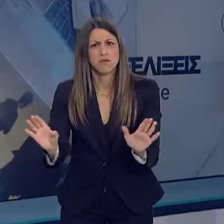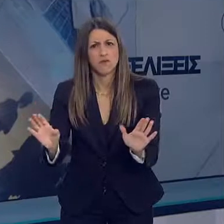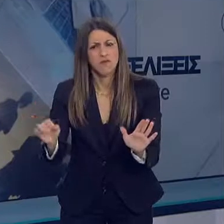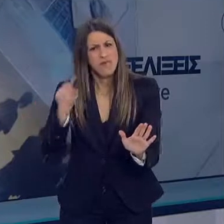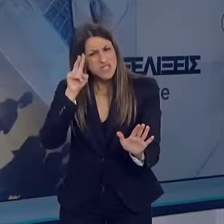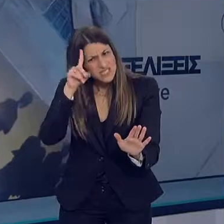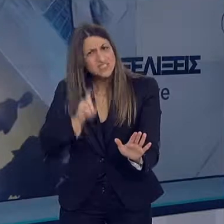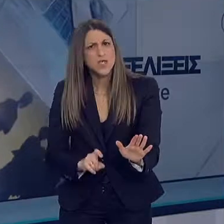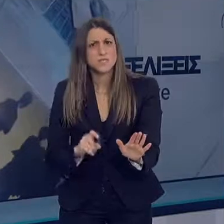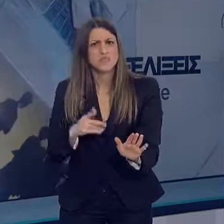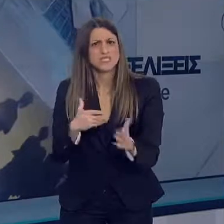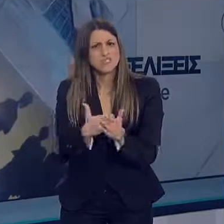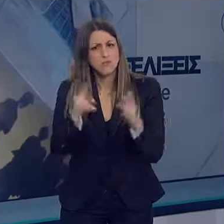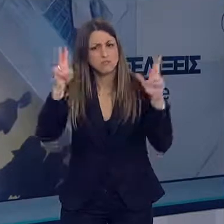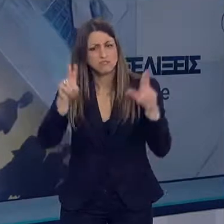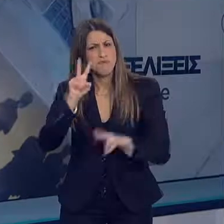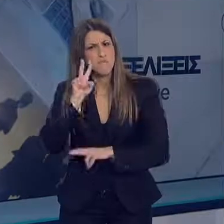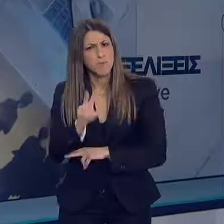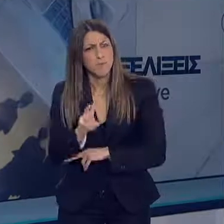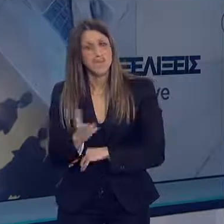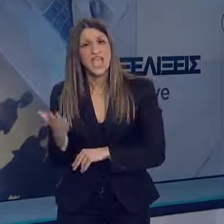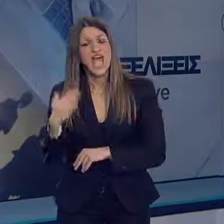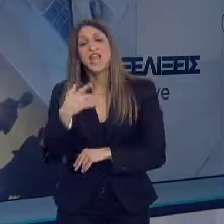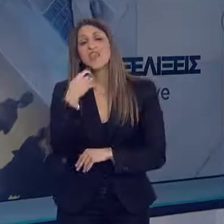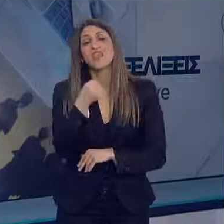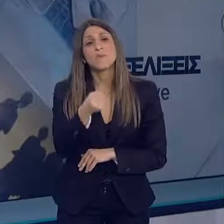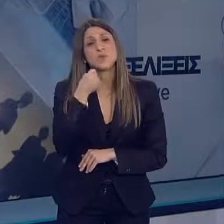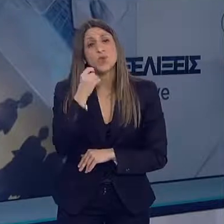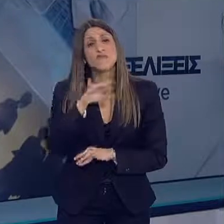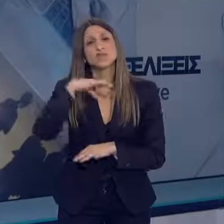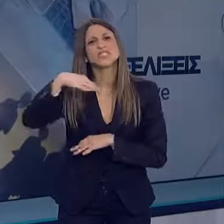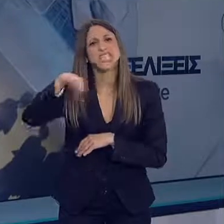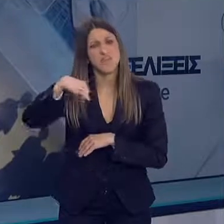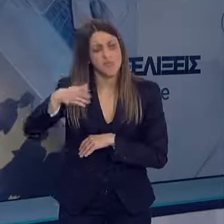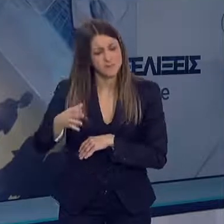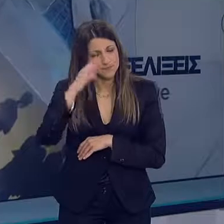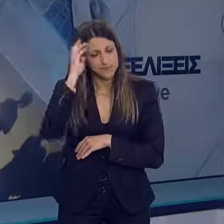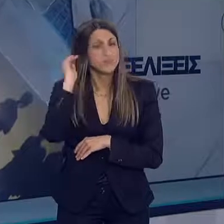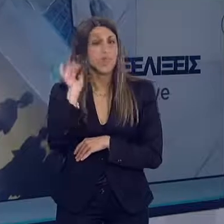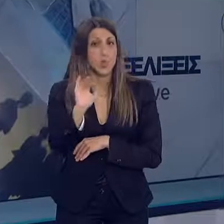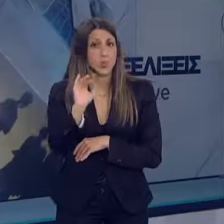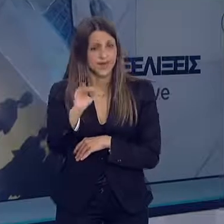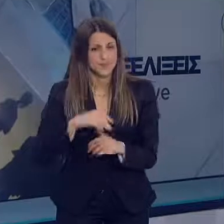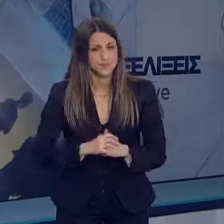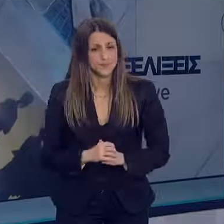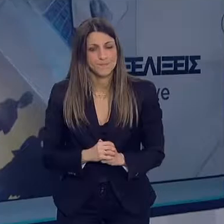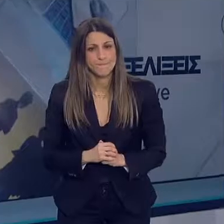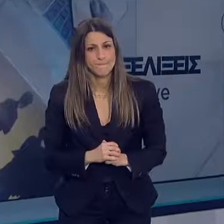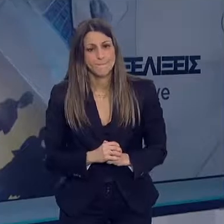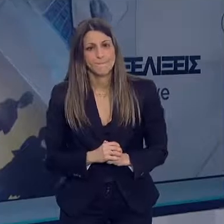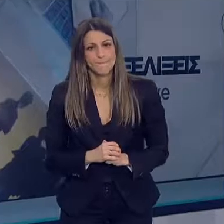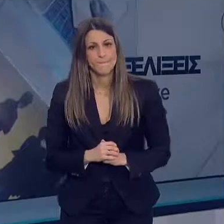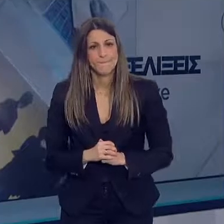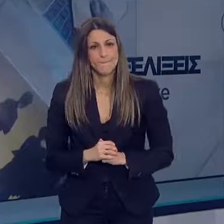βλέπαμε. Κυρία Κοστάρα από το InfoKids. Κύριε Τσιόδρα και κύριε Χαρδαλιά, χθες υπήρξαν δημοσιεύματα